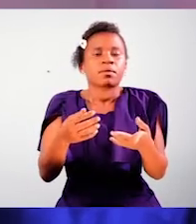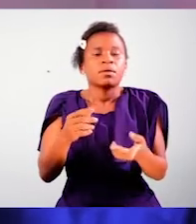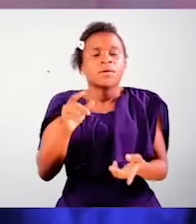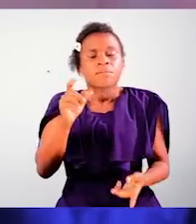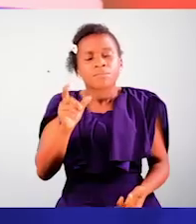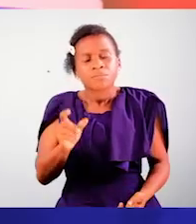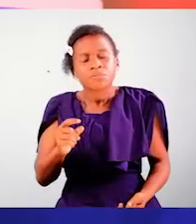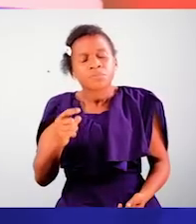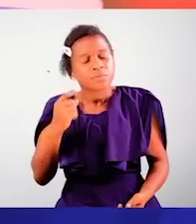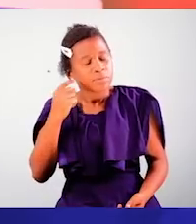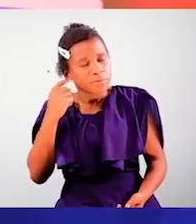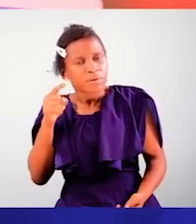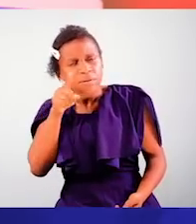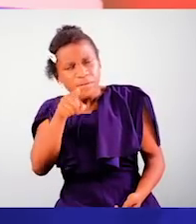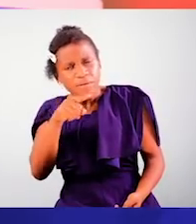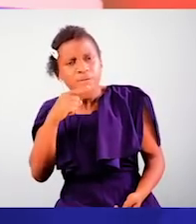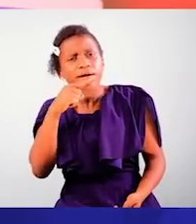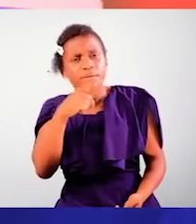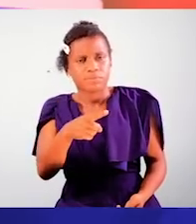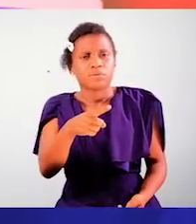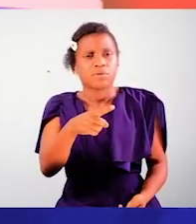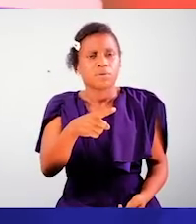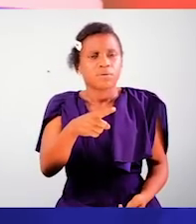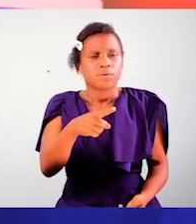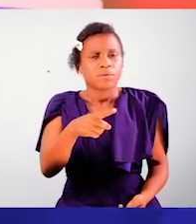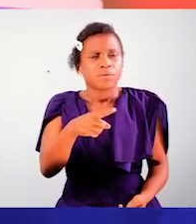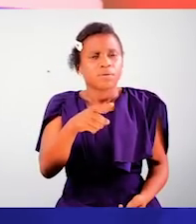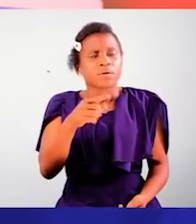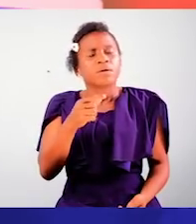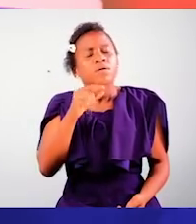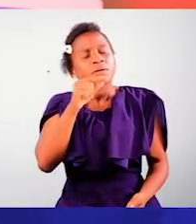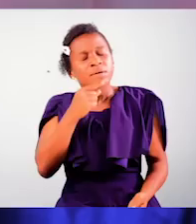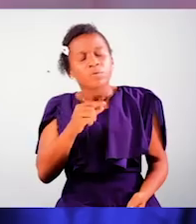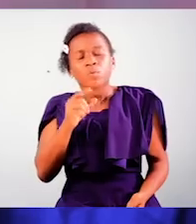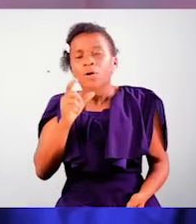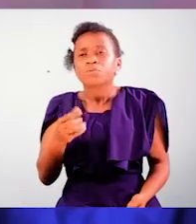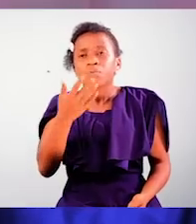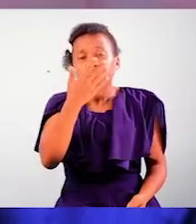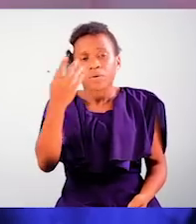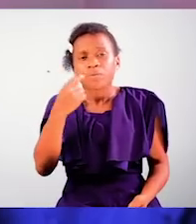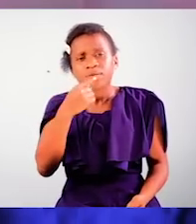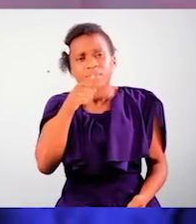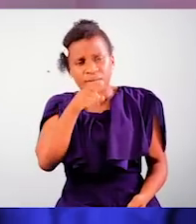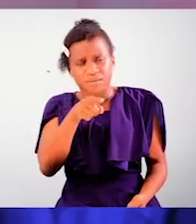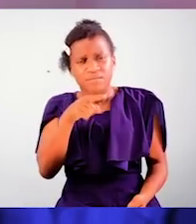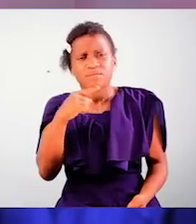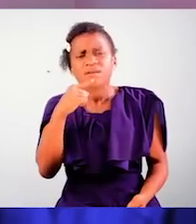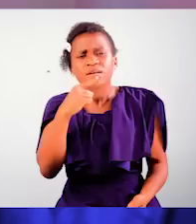ni agizo, ndio maana wengi wasema hili agizo kutoka juu. Sio ombi. Sio